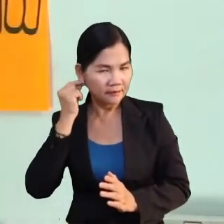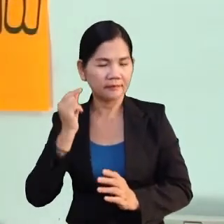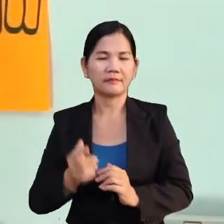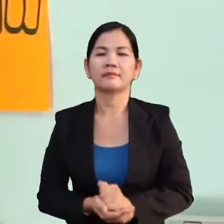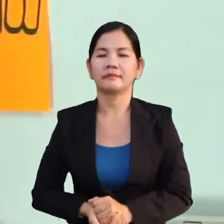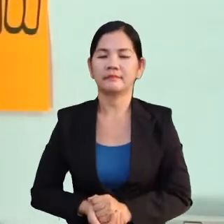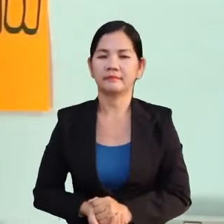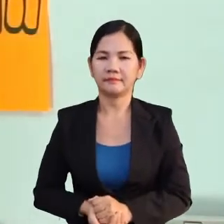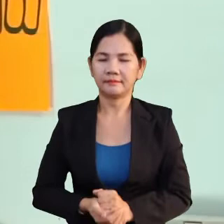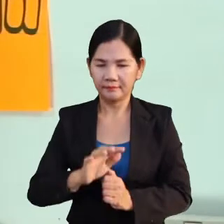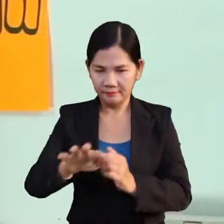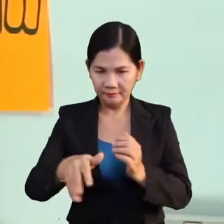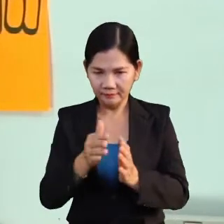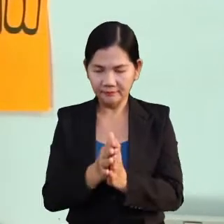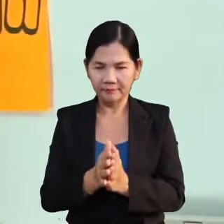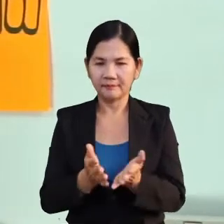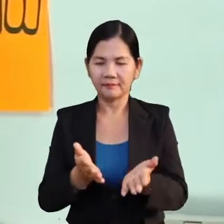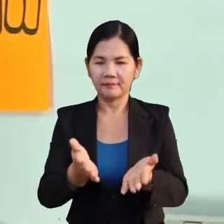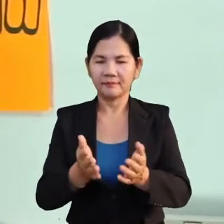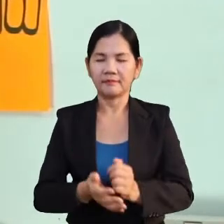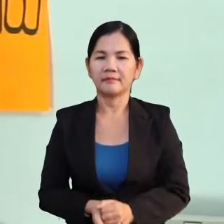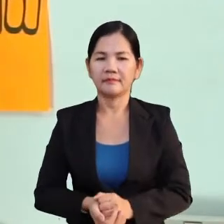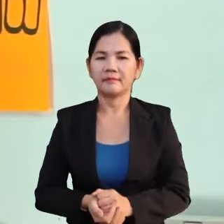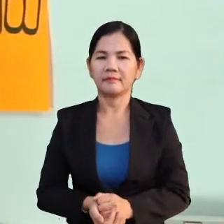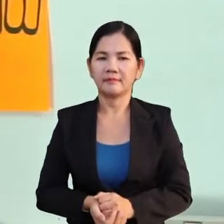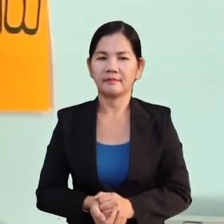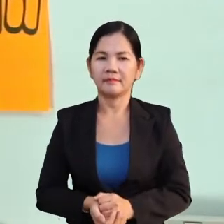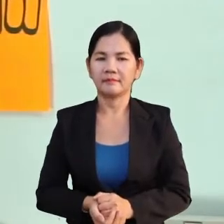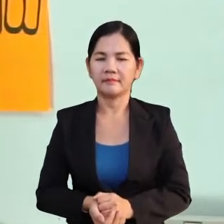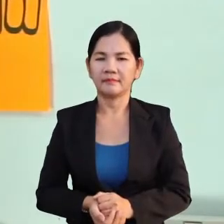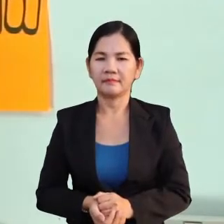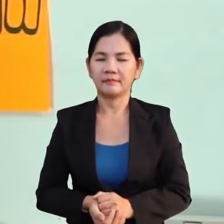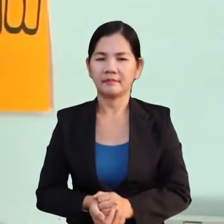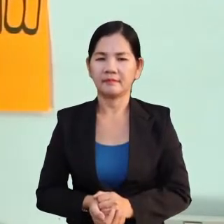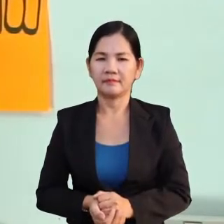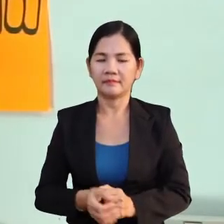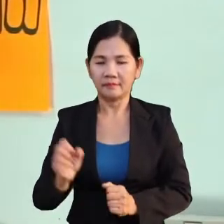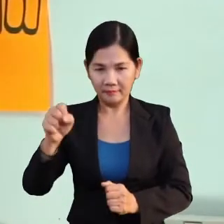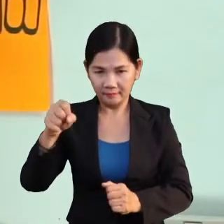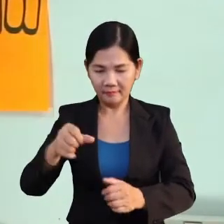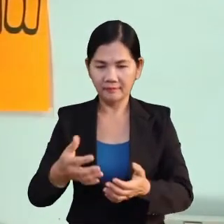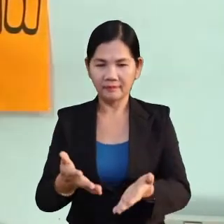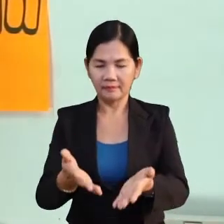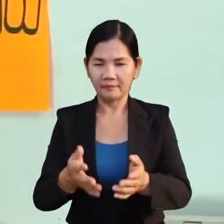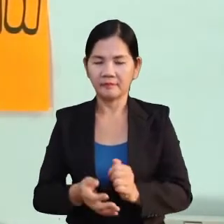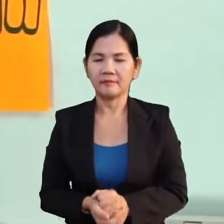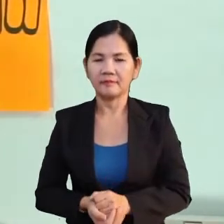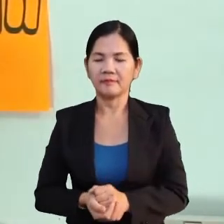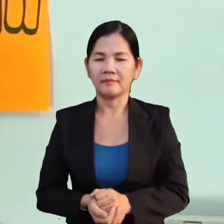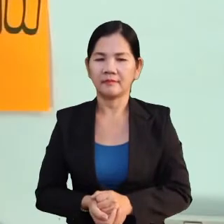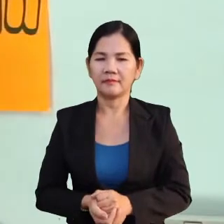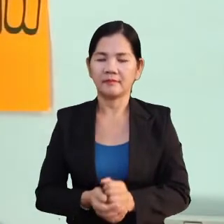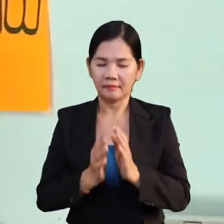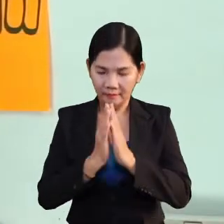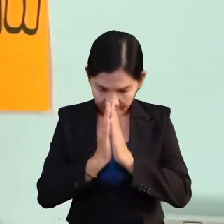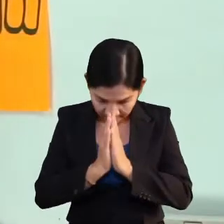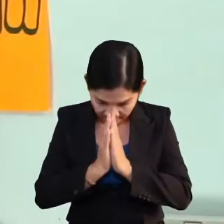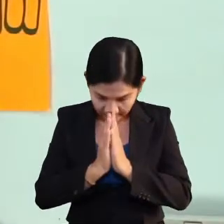យចាអរគុណកូនកូនអានខ្លួនឯងបាននេះកូនចាបានអញ្ចឹងកូនកូនអានទាំងអស់គ្នាមើល